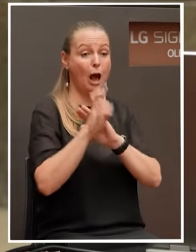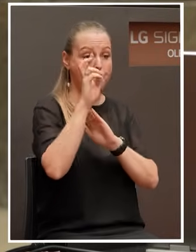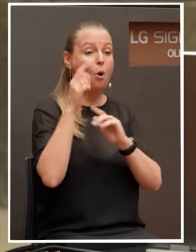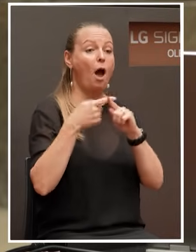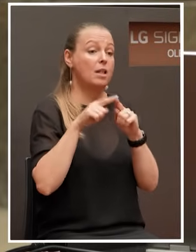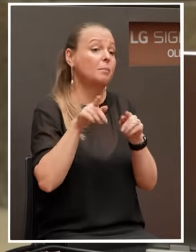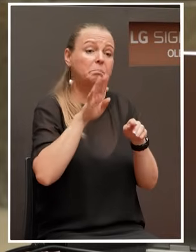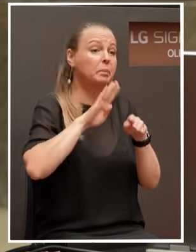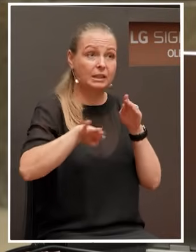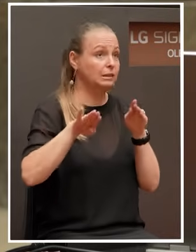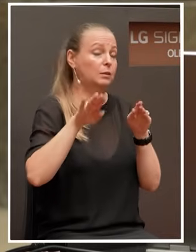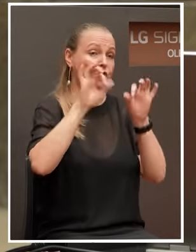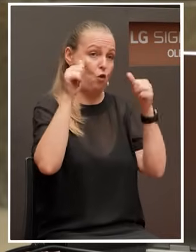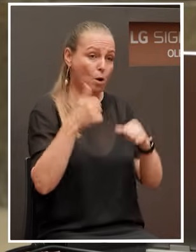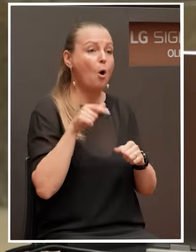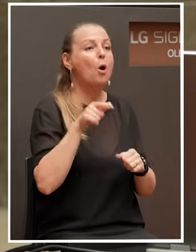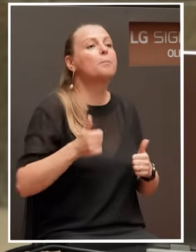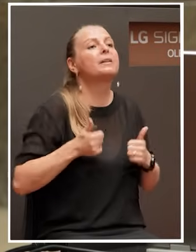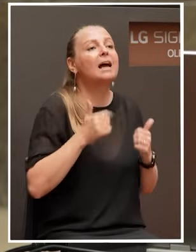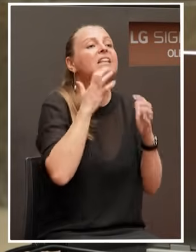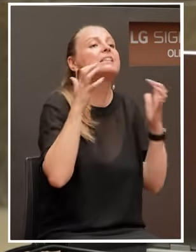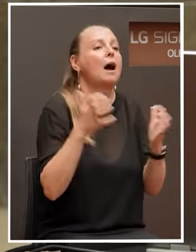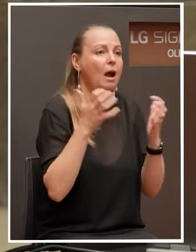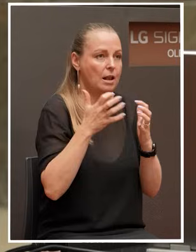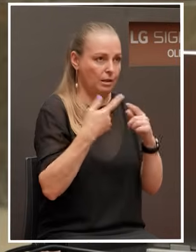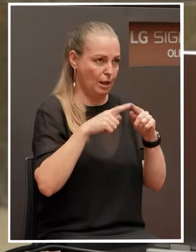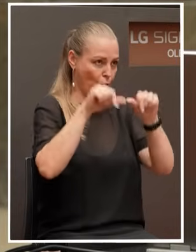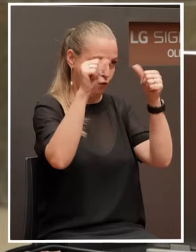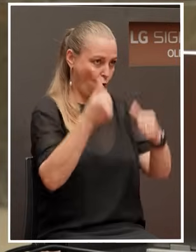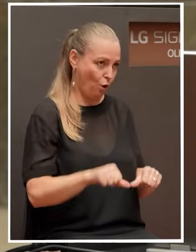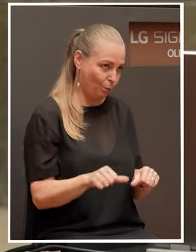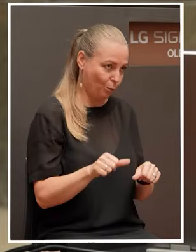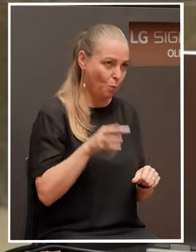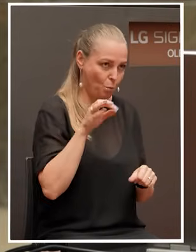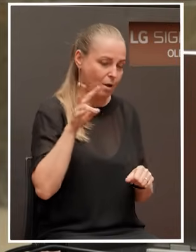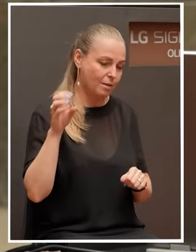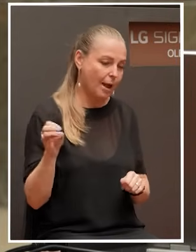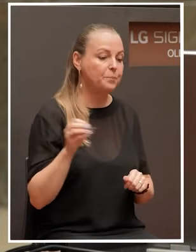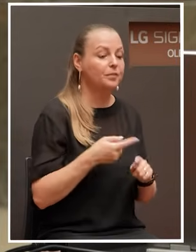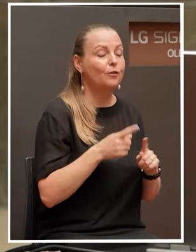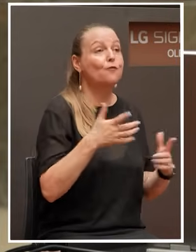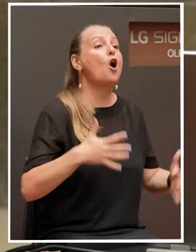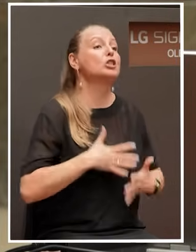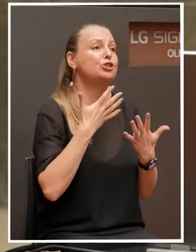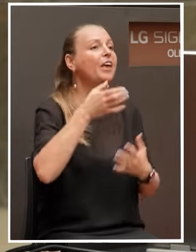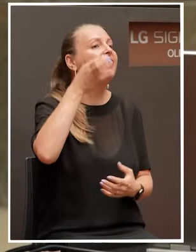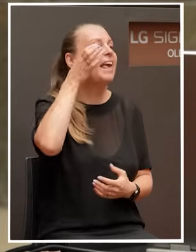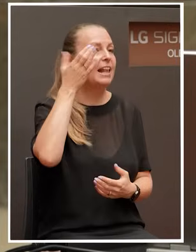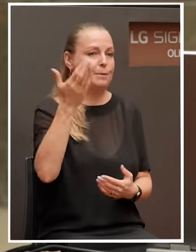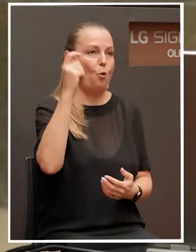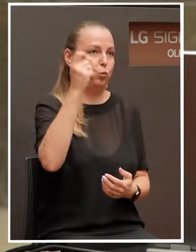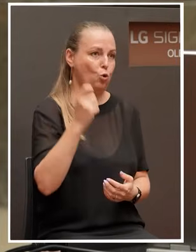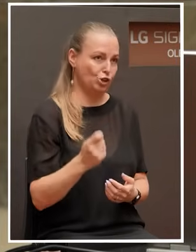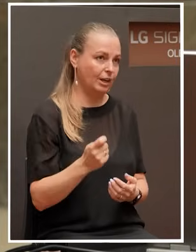Моне безуспешно пытается ее сохранить. Но, как видите, здесь восхищение гением художника соседствует